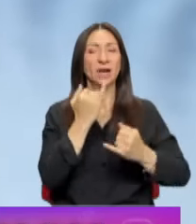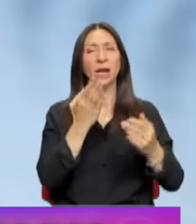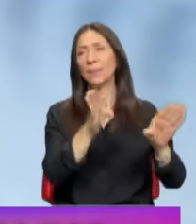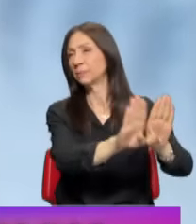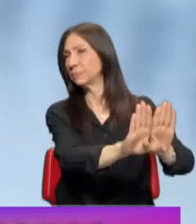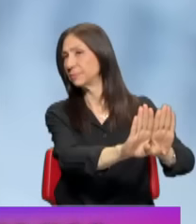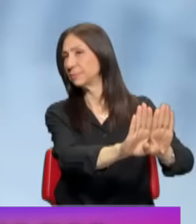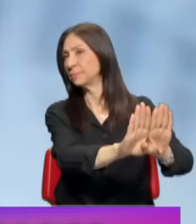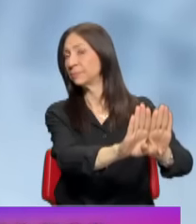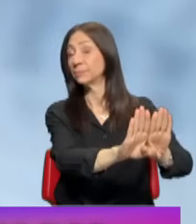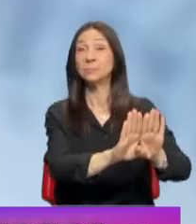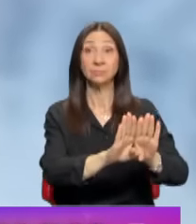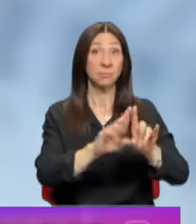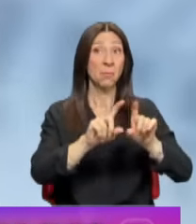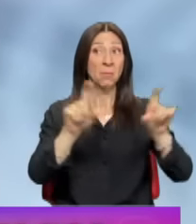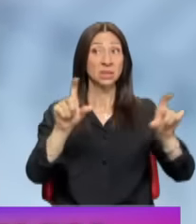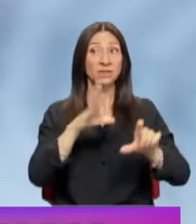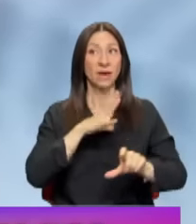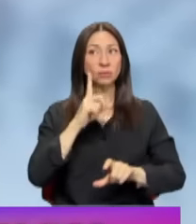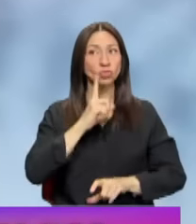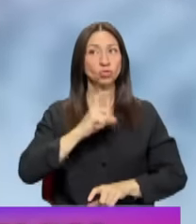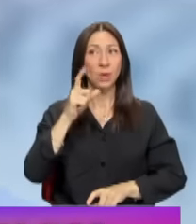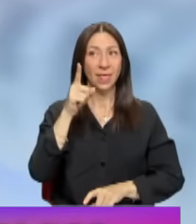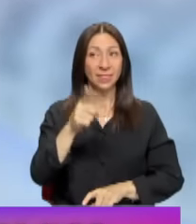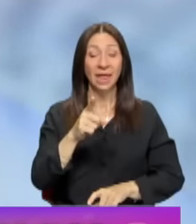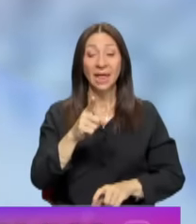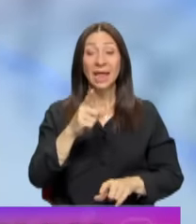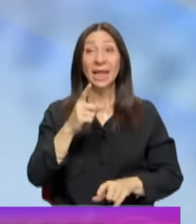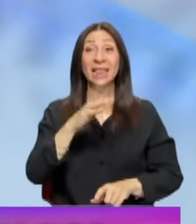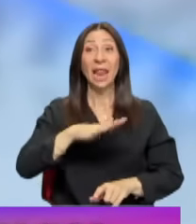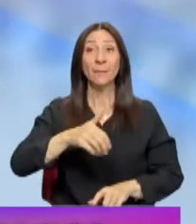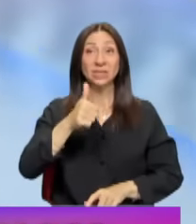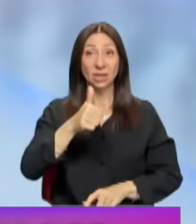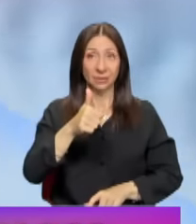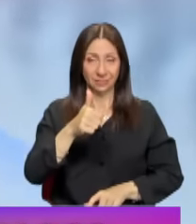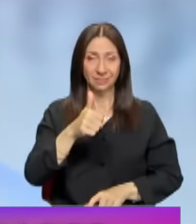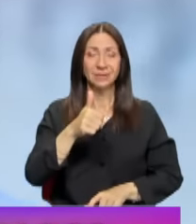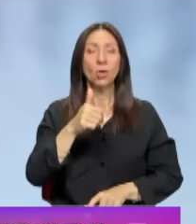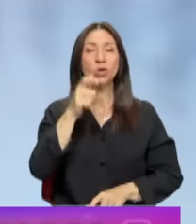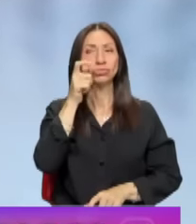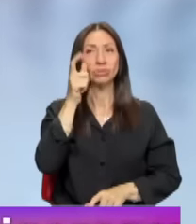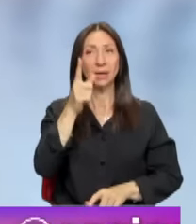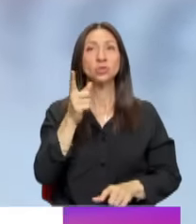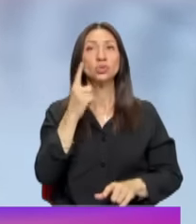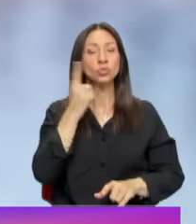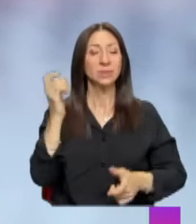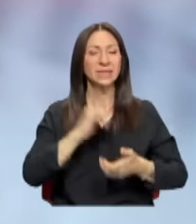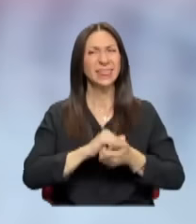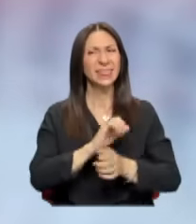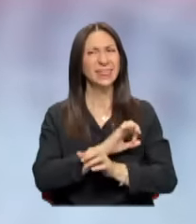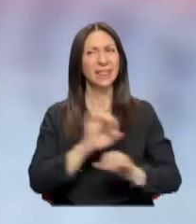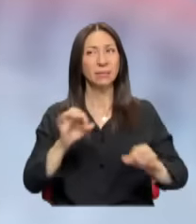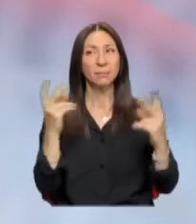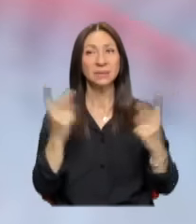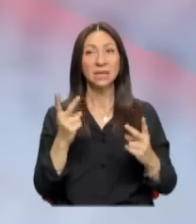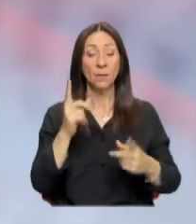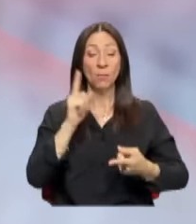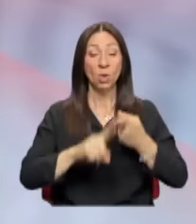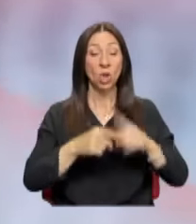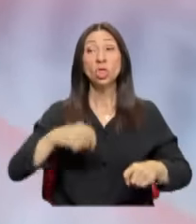kapıyı kapattı manşetiyle çıkmış bugün Cumhuriyet. Genel Başkan Özgür Özel'den Cumhur İttifakı'na net mesaj.